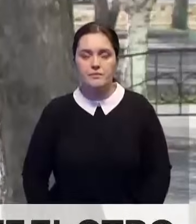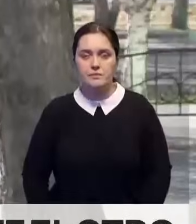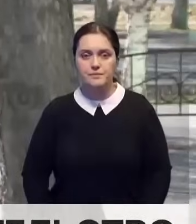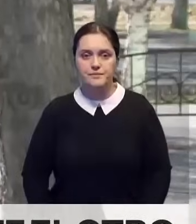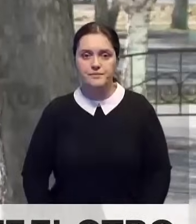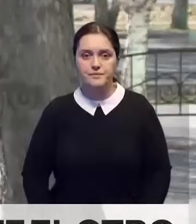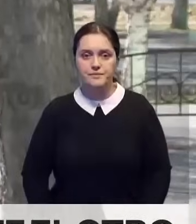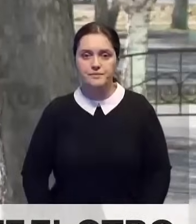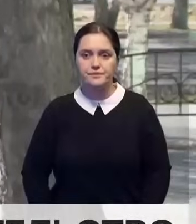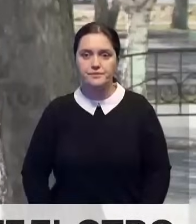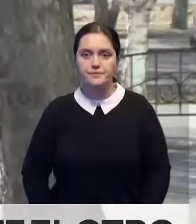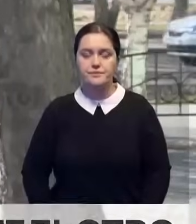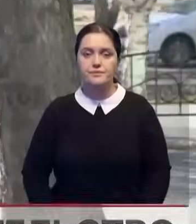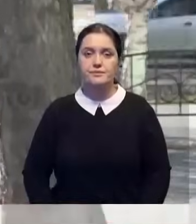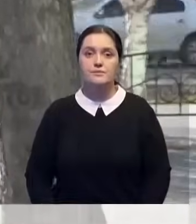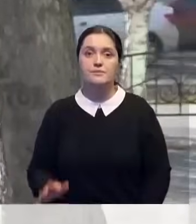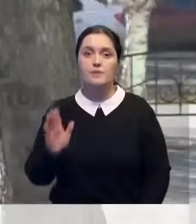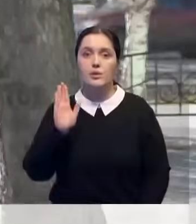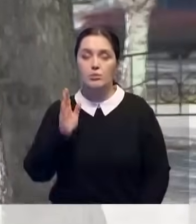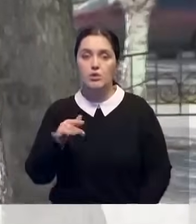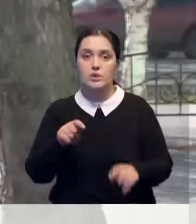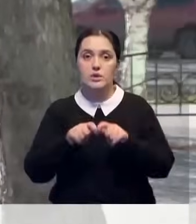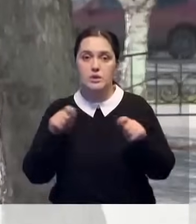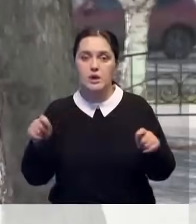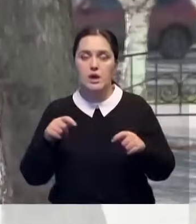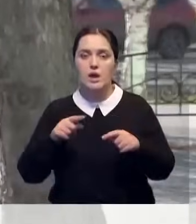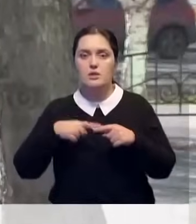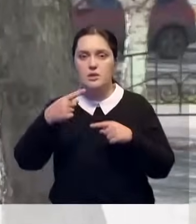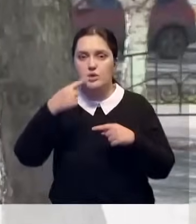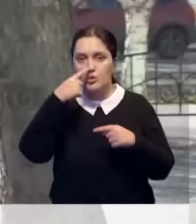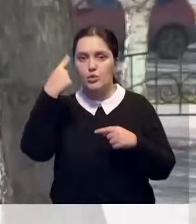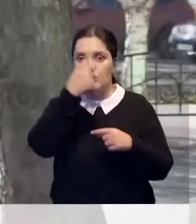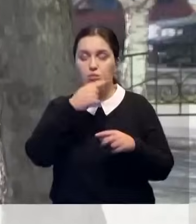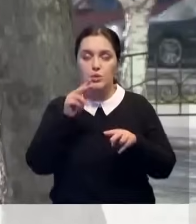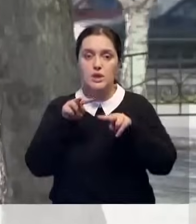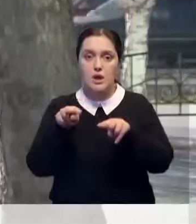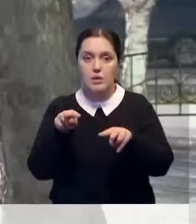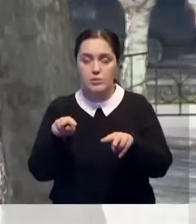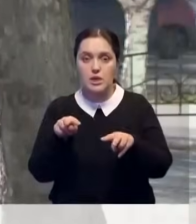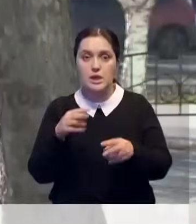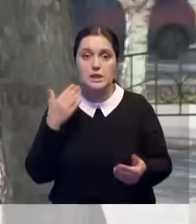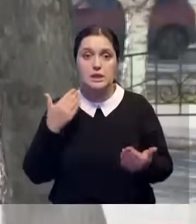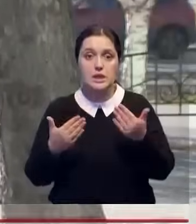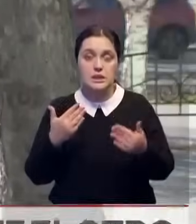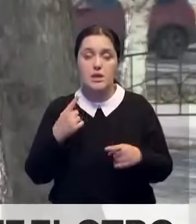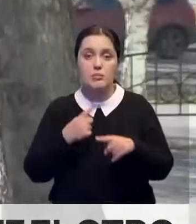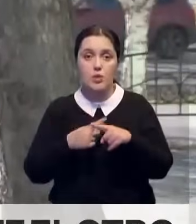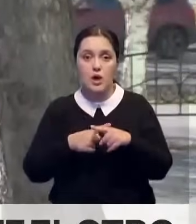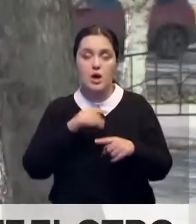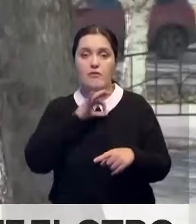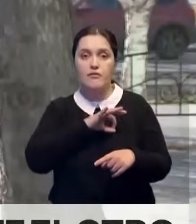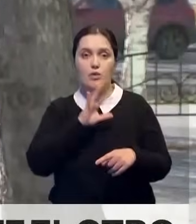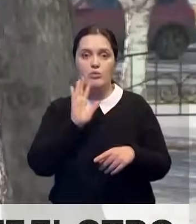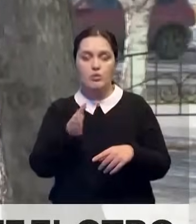Мы в этом году ее запустим и последующий год будем ее за ней наблюдать. В случае положительного эффекта мы будем